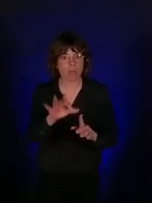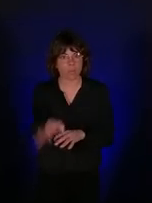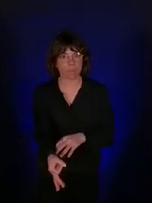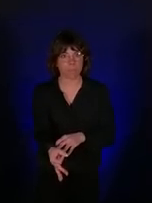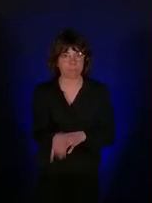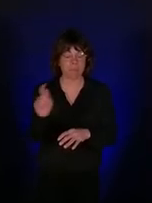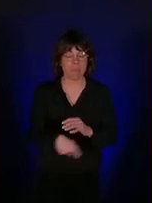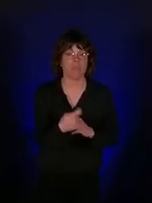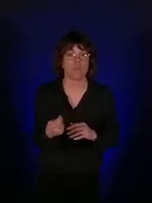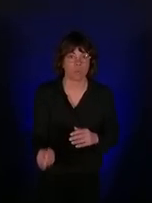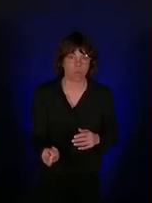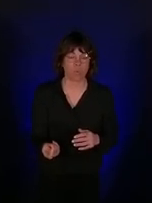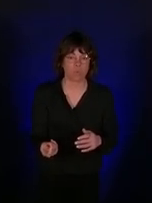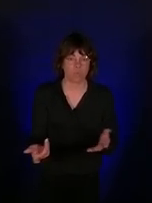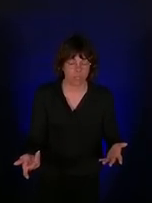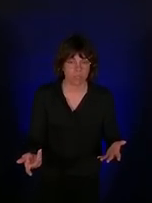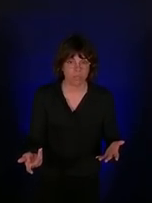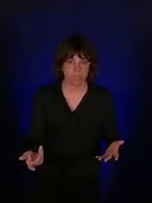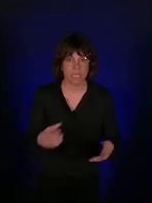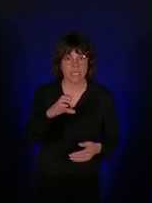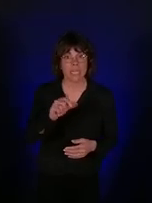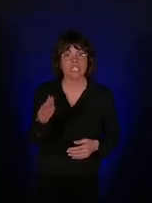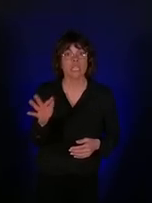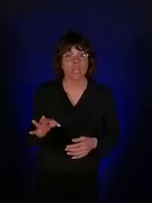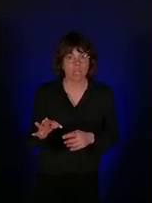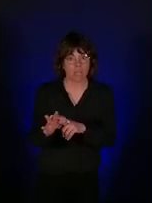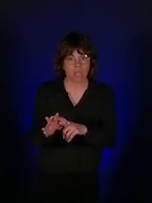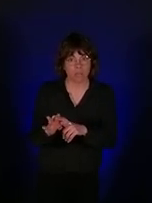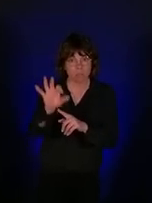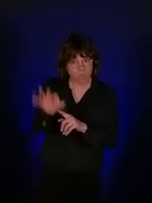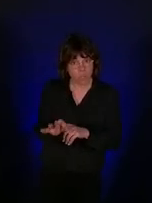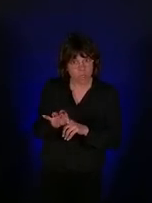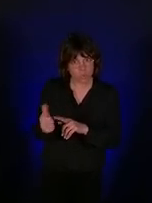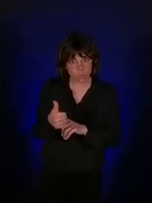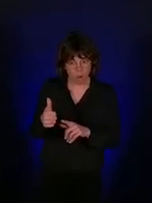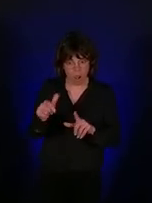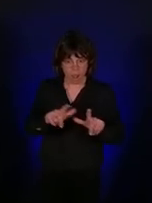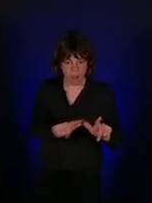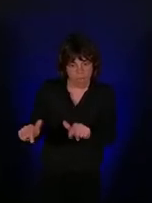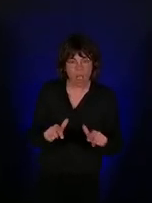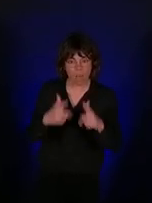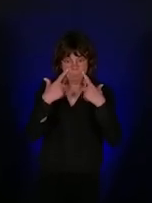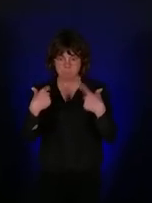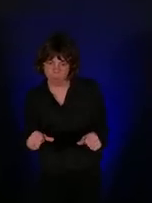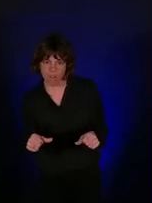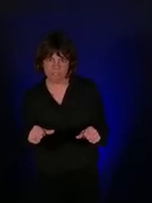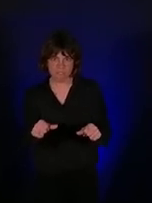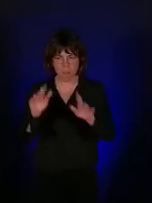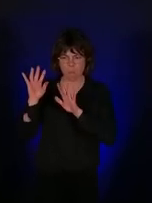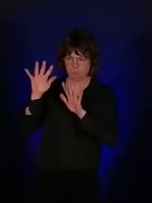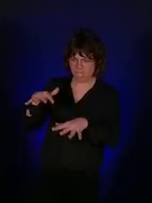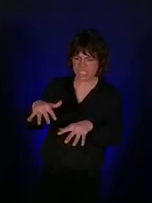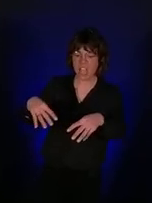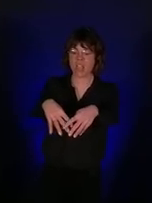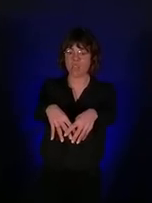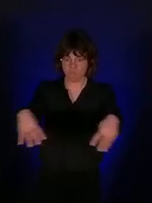Bien sûr, la CGT est toujours en première ligne. C'est elle qui fait le gros des cortèges.